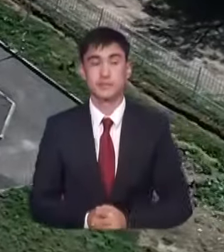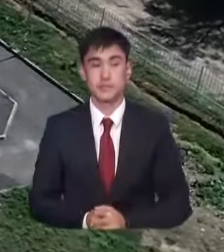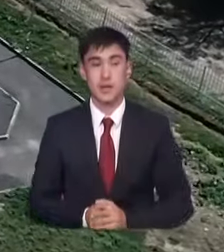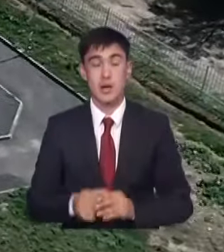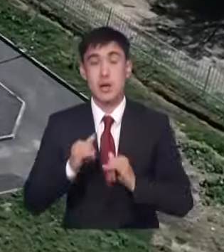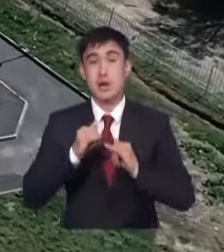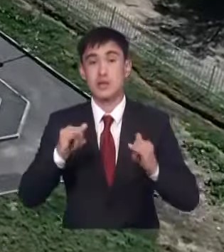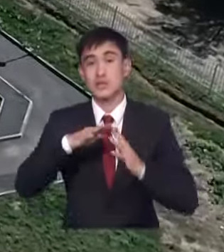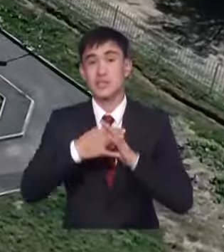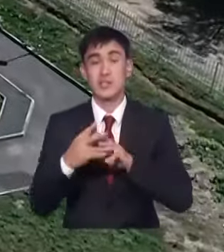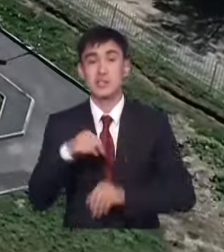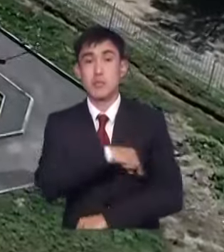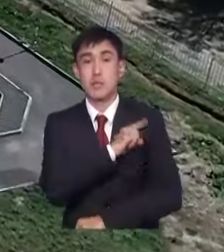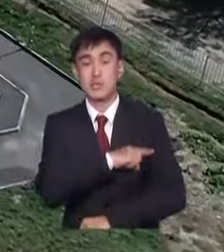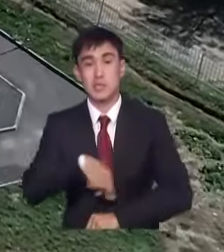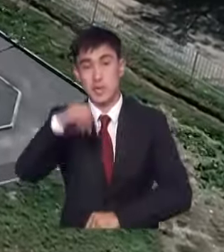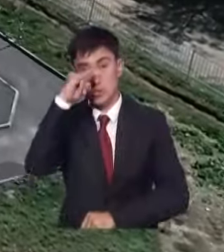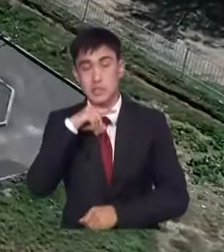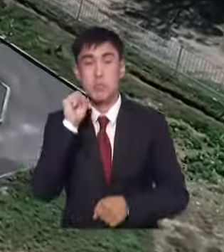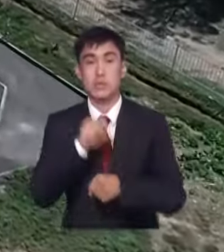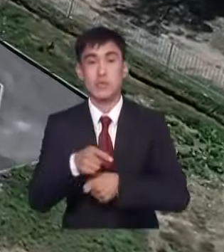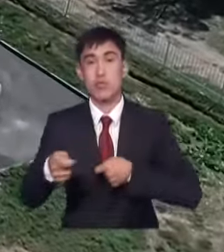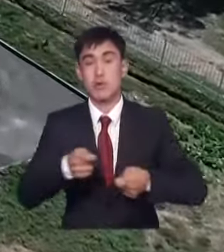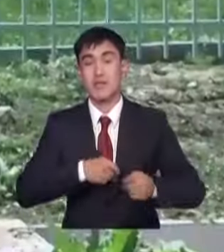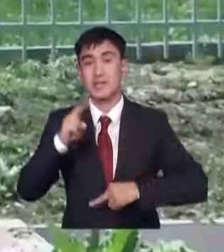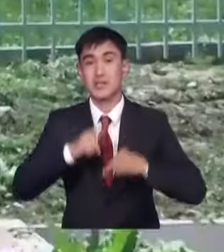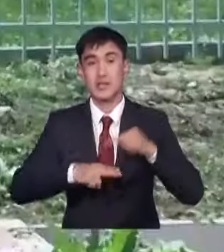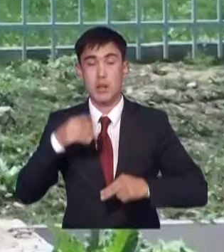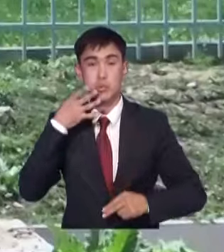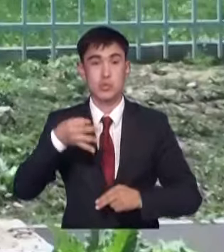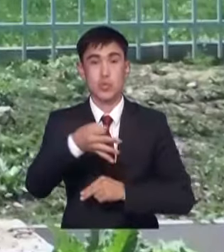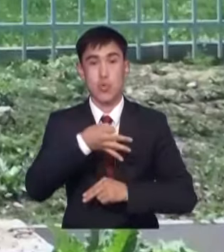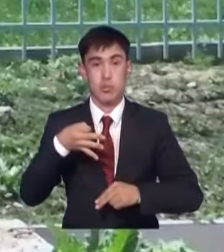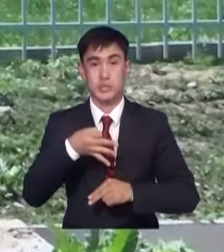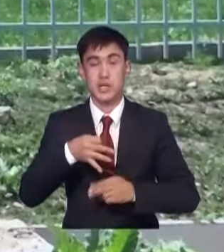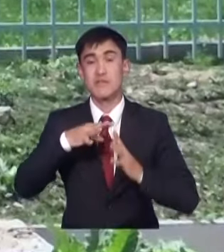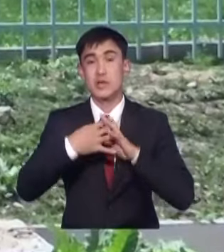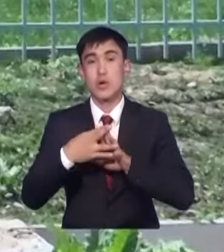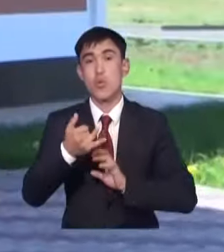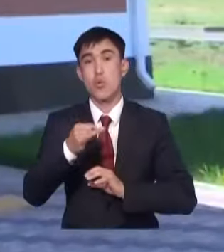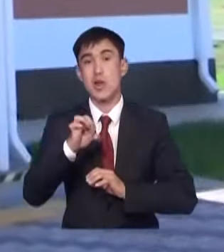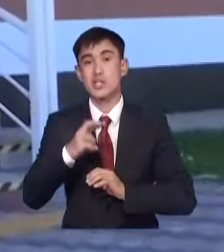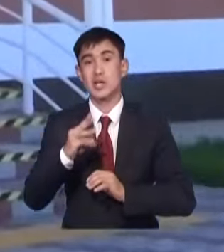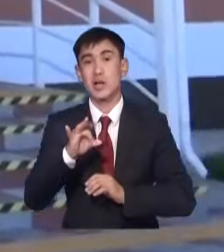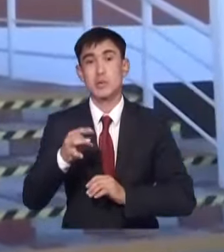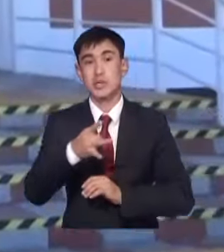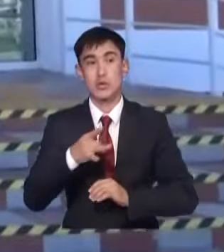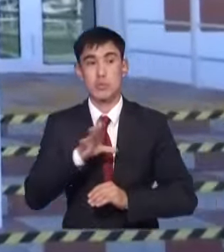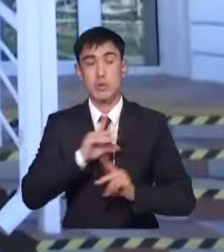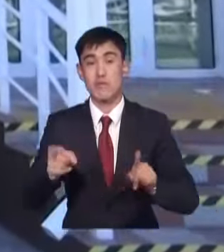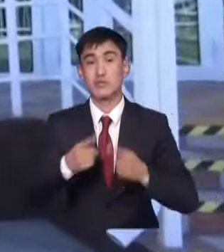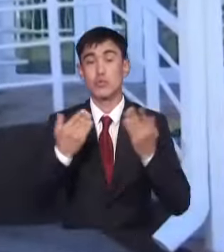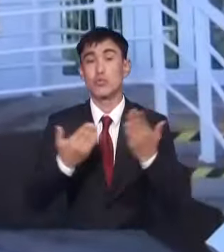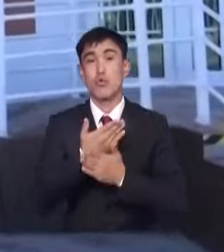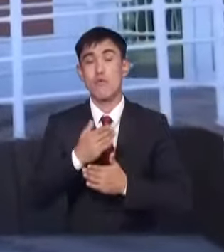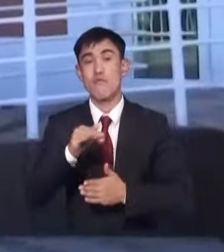развития сельской медицины в Казахстане по заказу управления строительства Алматинской области в селе угольщик райнбек ского района был возведён